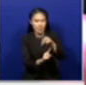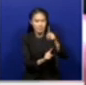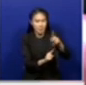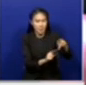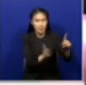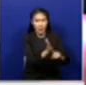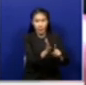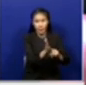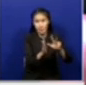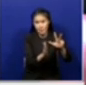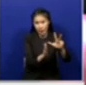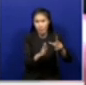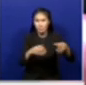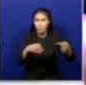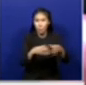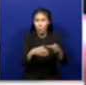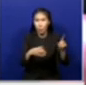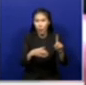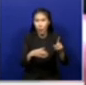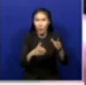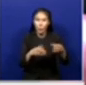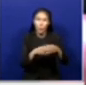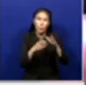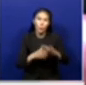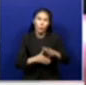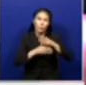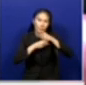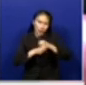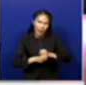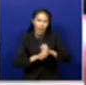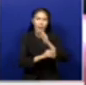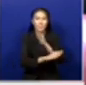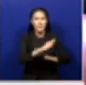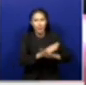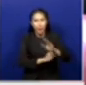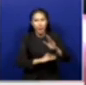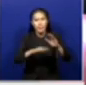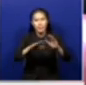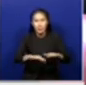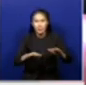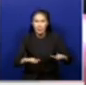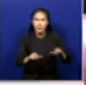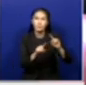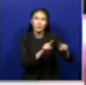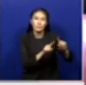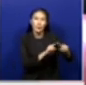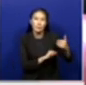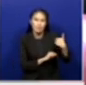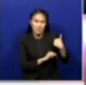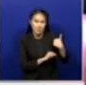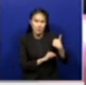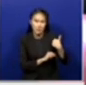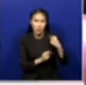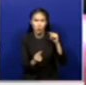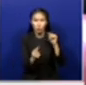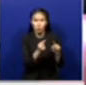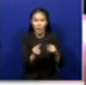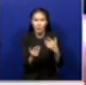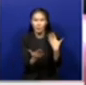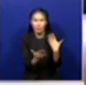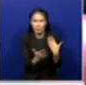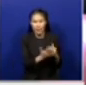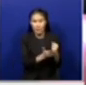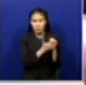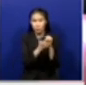าจะเป็นคนสูงอายุผู้พิการหรือว่าเด็กๆซึ่งเงินเยียวยานี้นะครับมีปัญหา